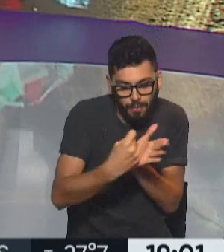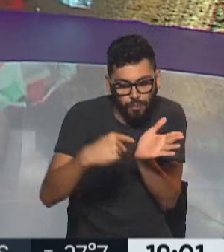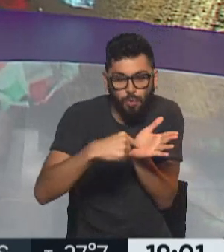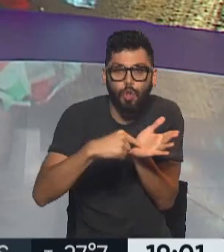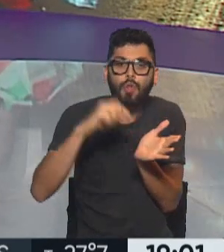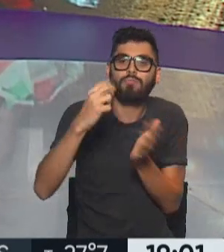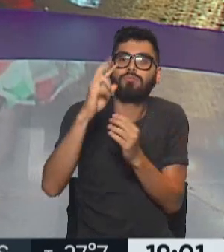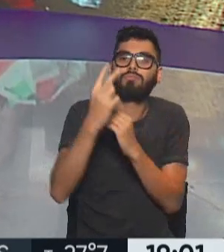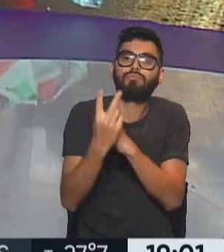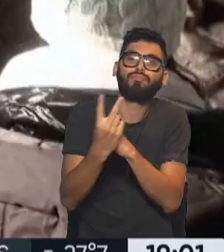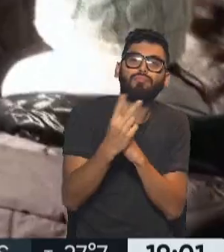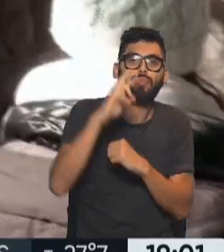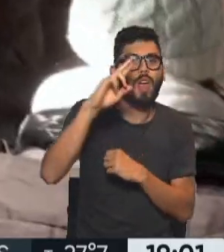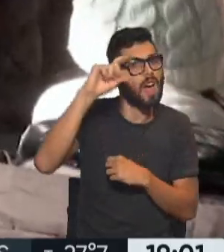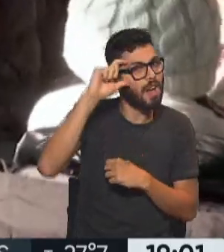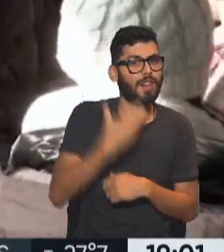Los testimonios.